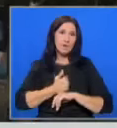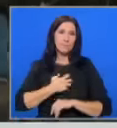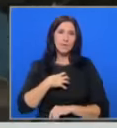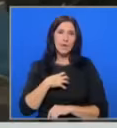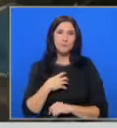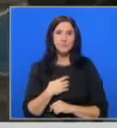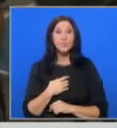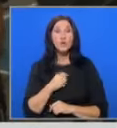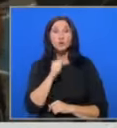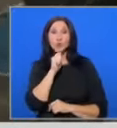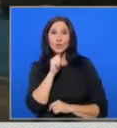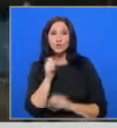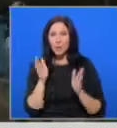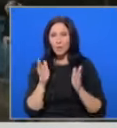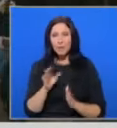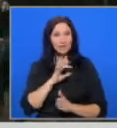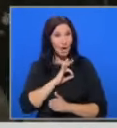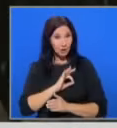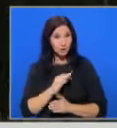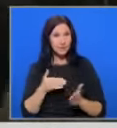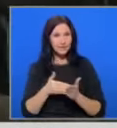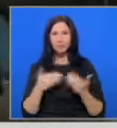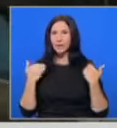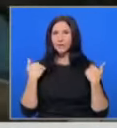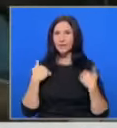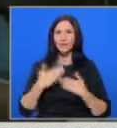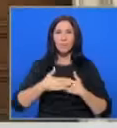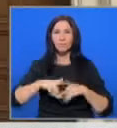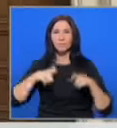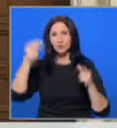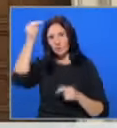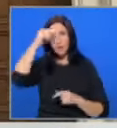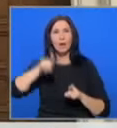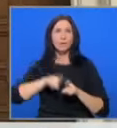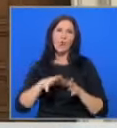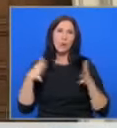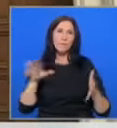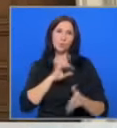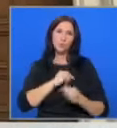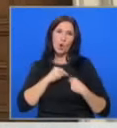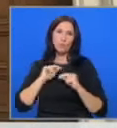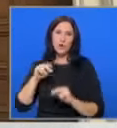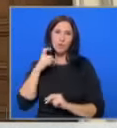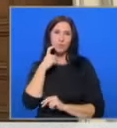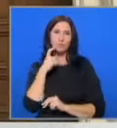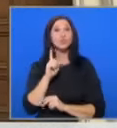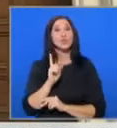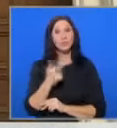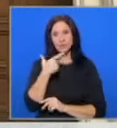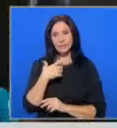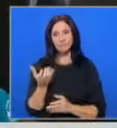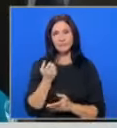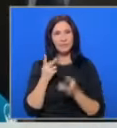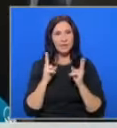ГЕРБ. Журналистът определи шансовете си срещу кандидата на ППДБ като огромни. Получи уверение от Борисов, че ще може сам да